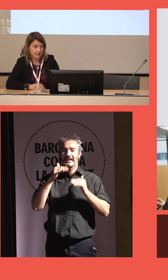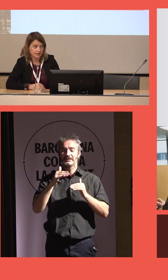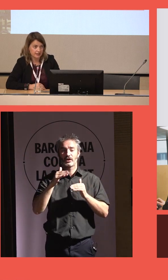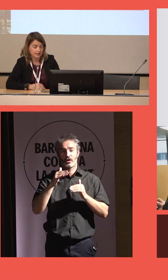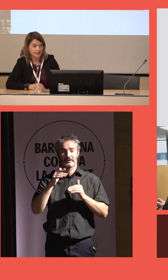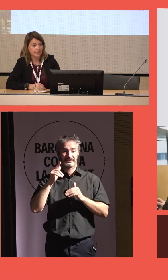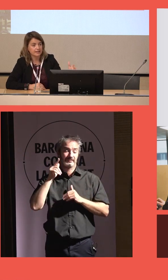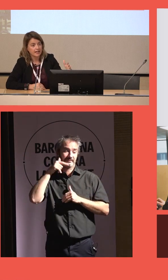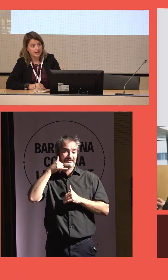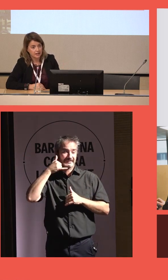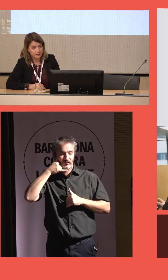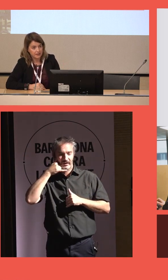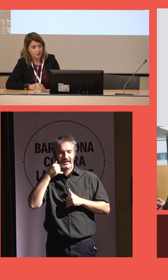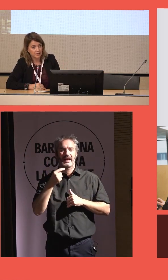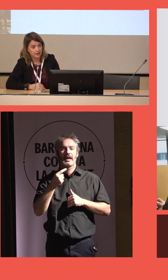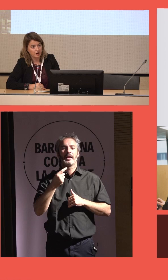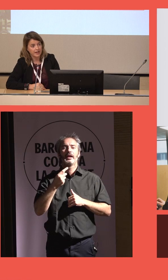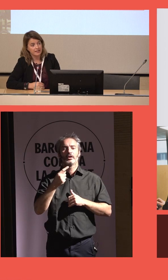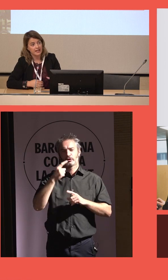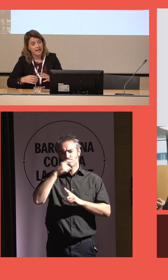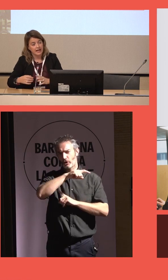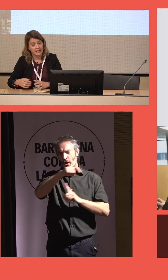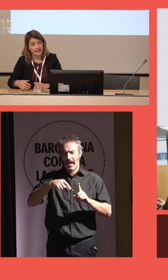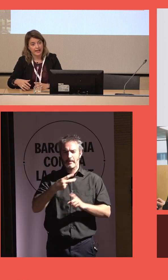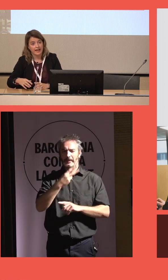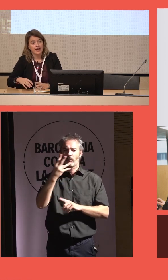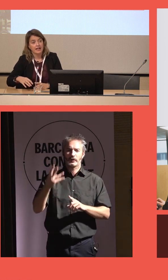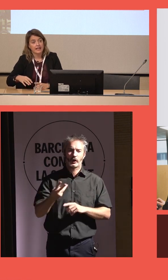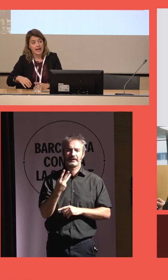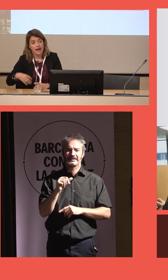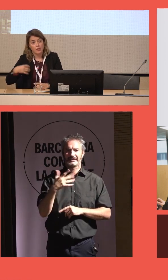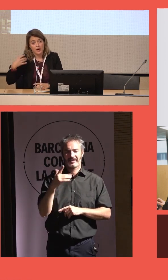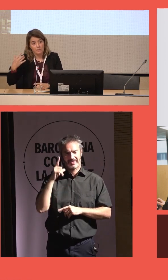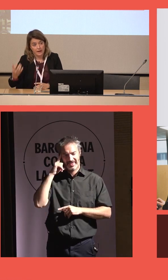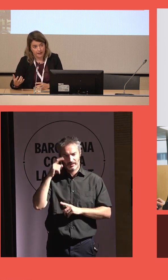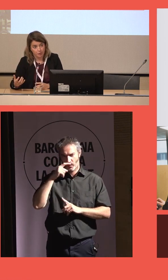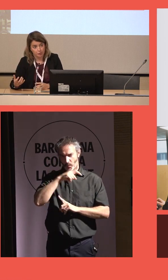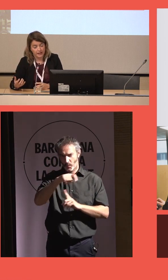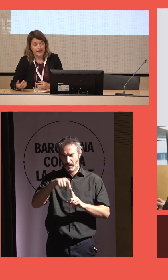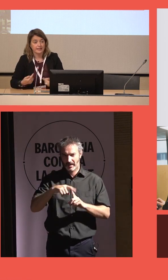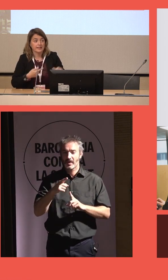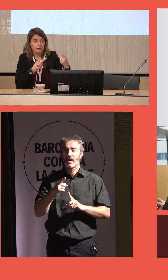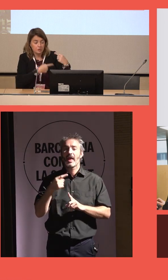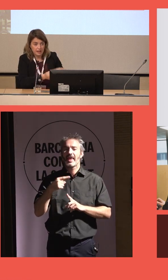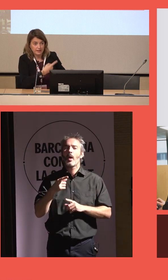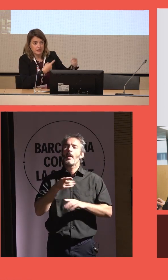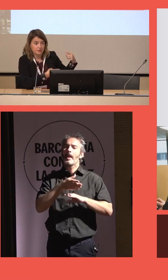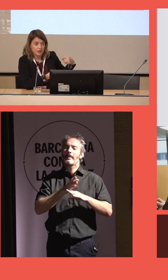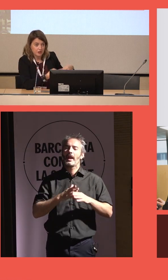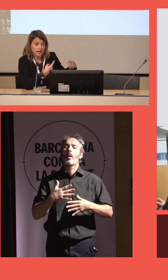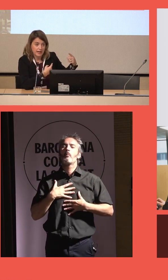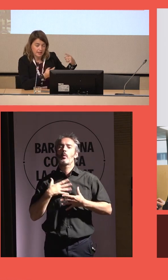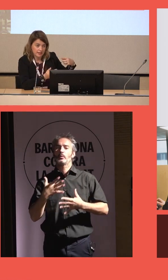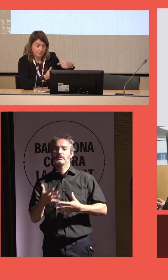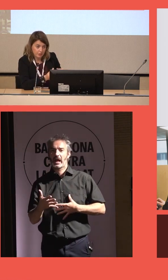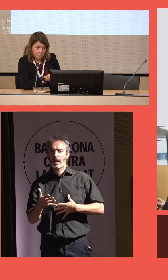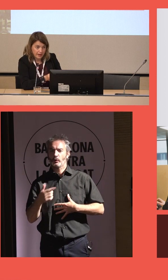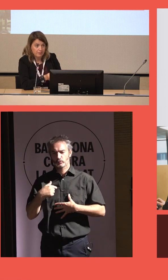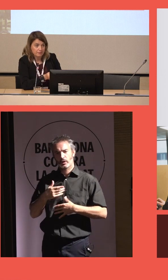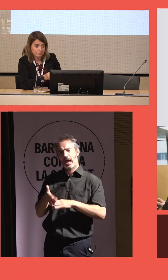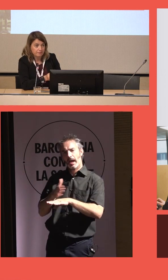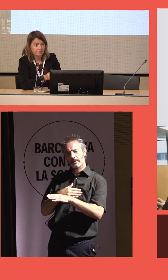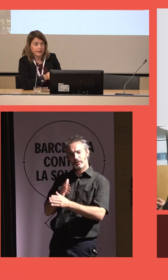365 dies les 24 hores en la que hi ha una part de voluntariat que nosaltres a Fundació Alares